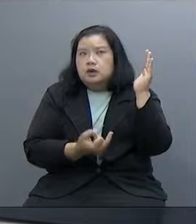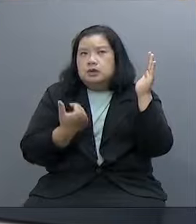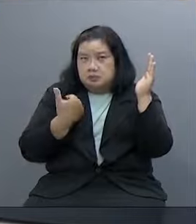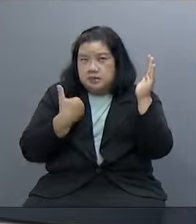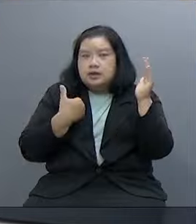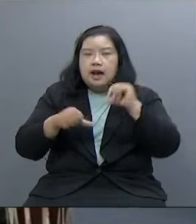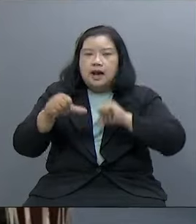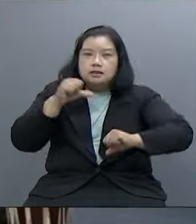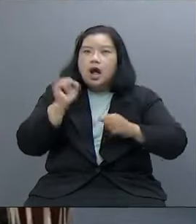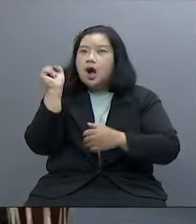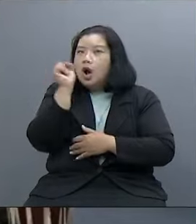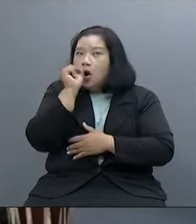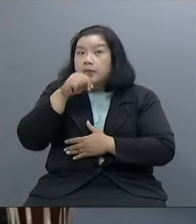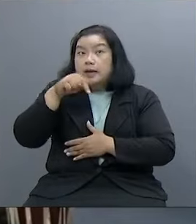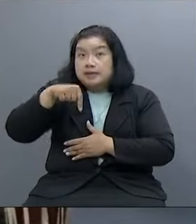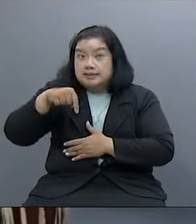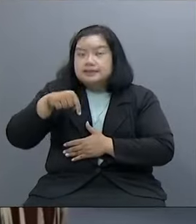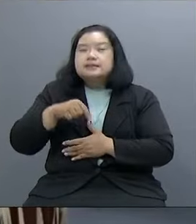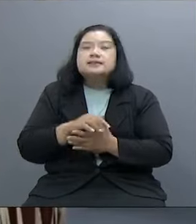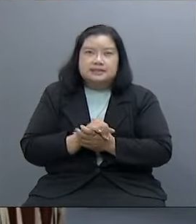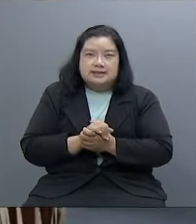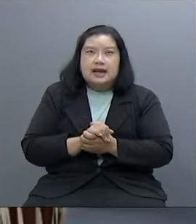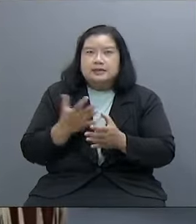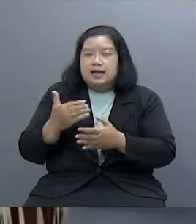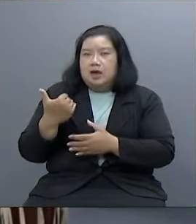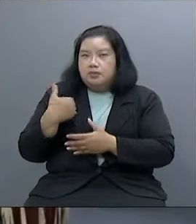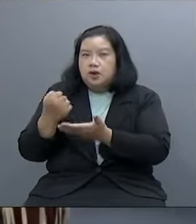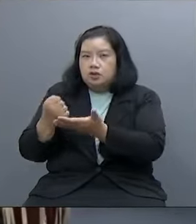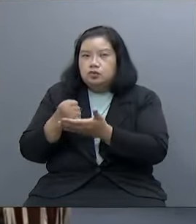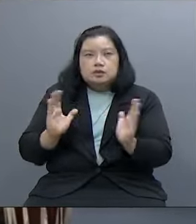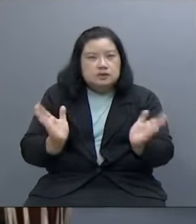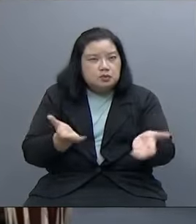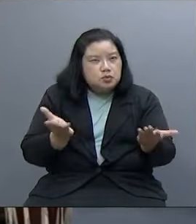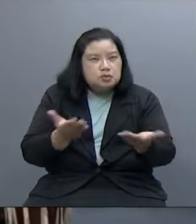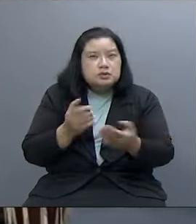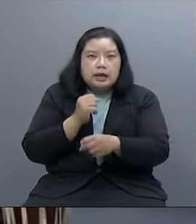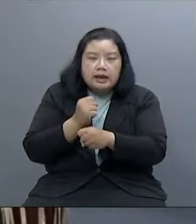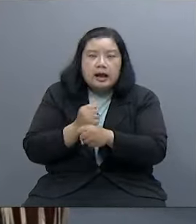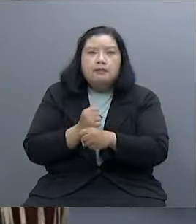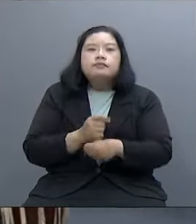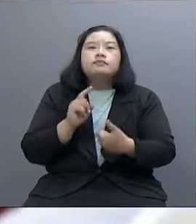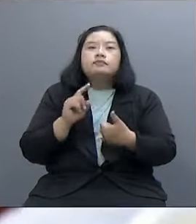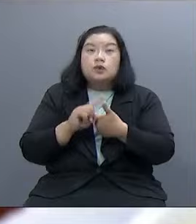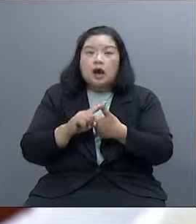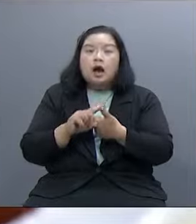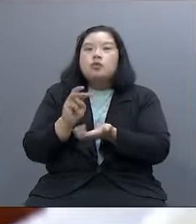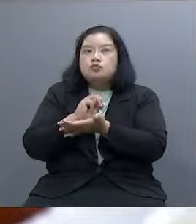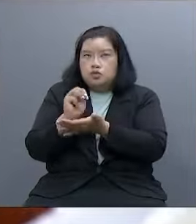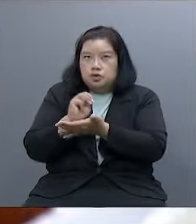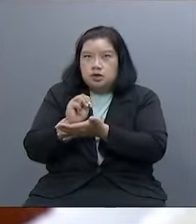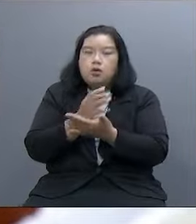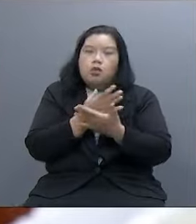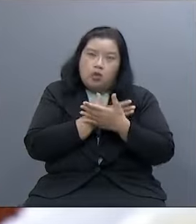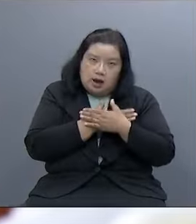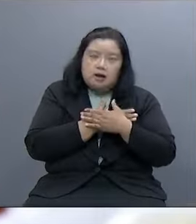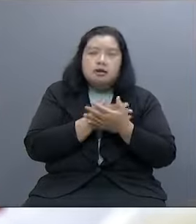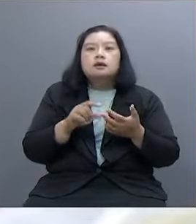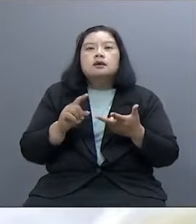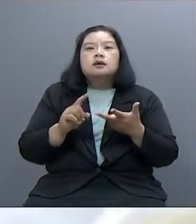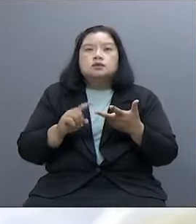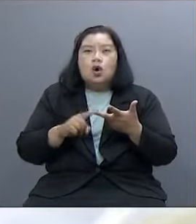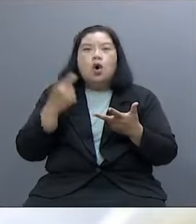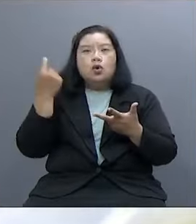ดขึ้นที่เกาะสมุยนะคะได้รับการสนับสนุนจากหลายภาคส่วนอาทิมูลนิธิรวมพลคนสมุยสมาพันธ์ท่องเที่ยวเก